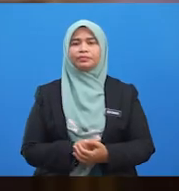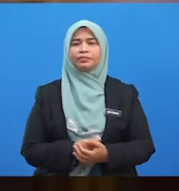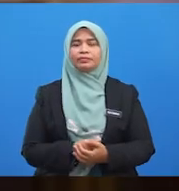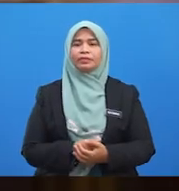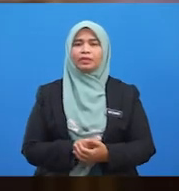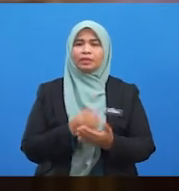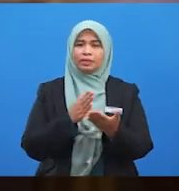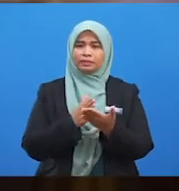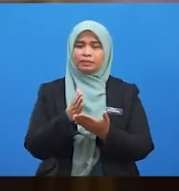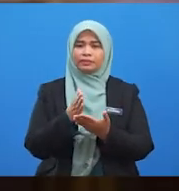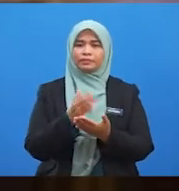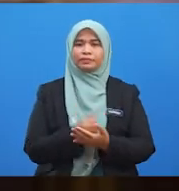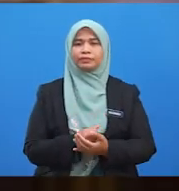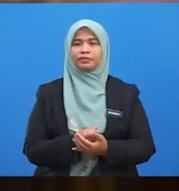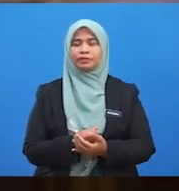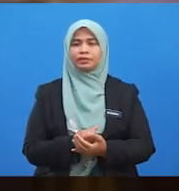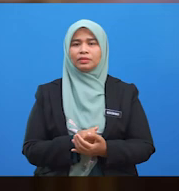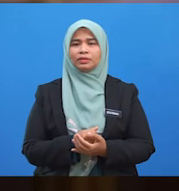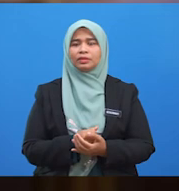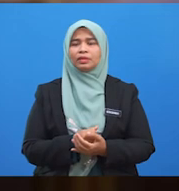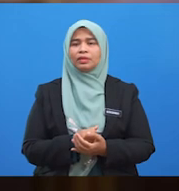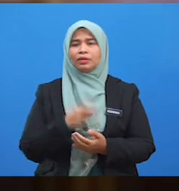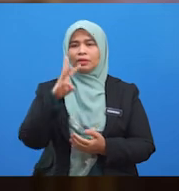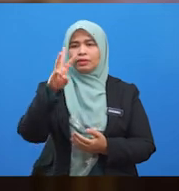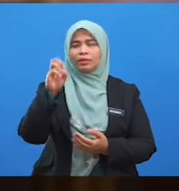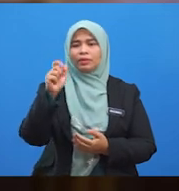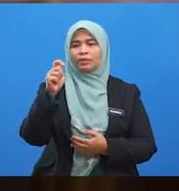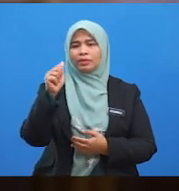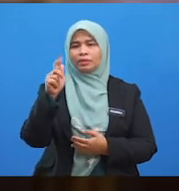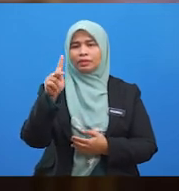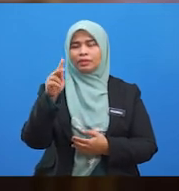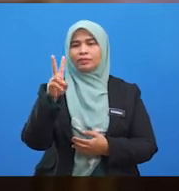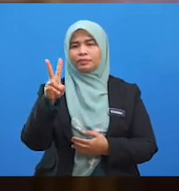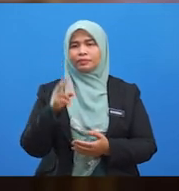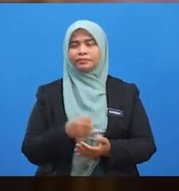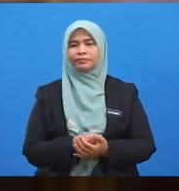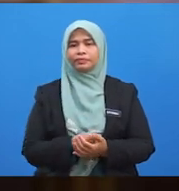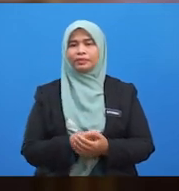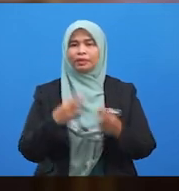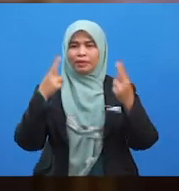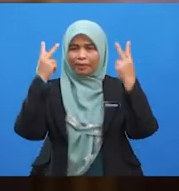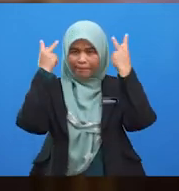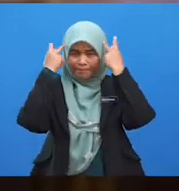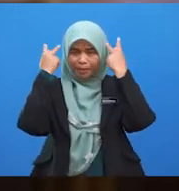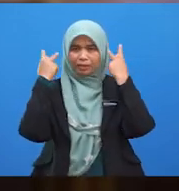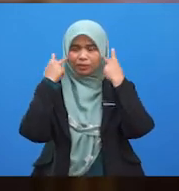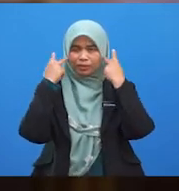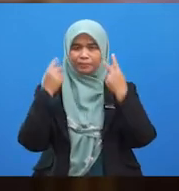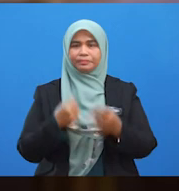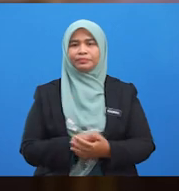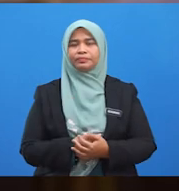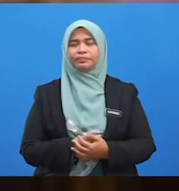Seterusnya, kita beralih kepada watak sampingan dalam drama ini iaitu peguam, tertuduh